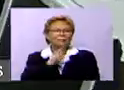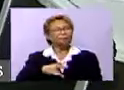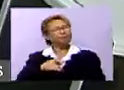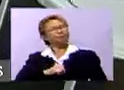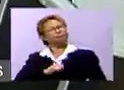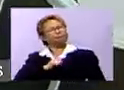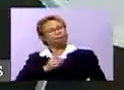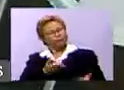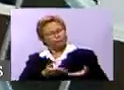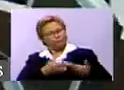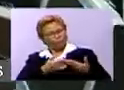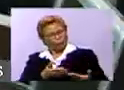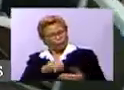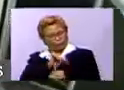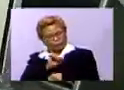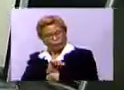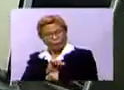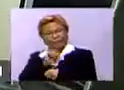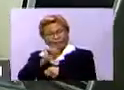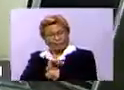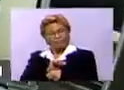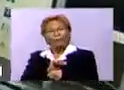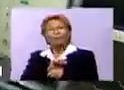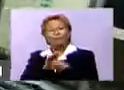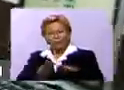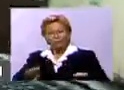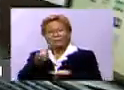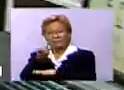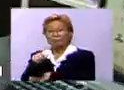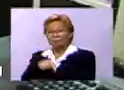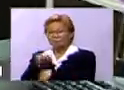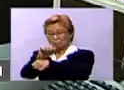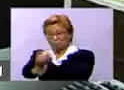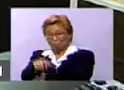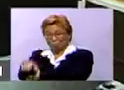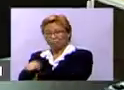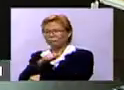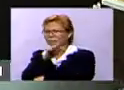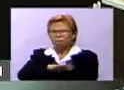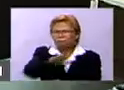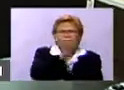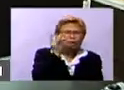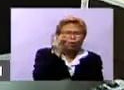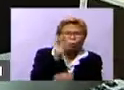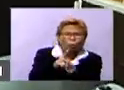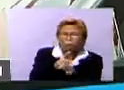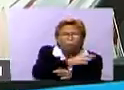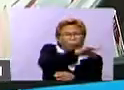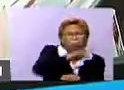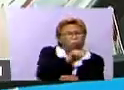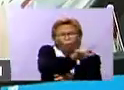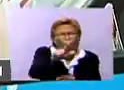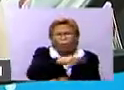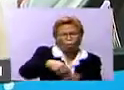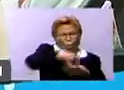bangga dengan komitmen dan bidang tugas kakitangan Seksyen Berita TV yang disifatkan sebagai tidak ramai orang tahu mengenai kerjaya mereka. We